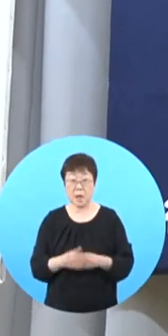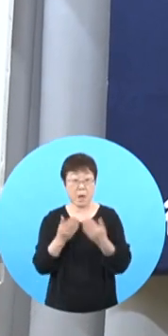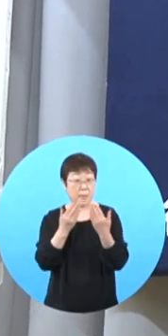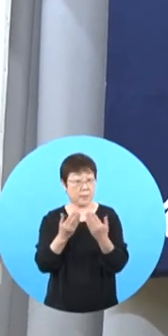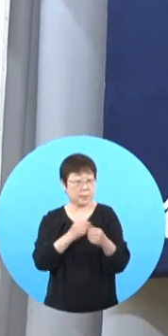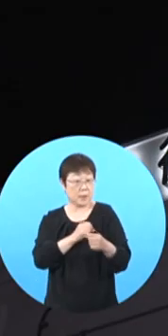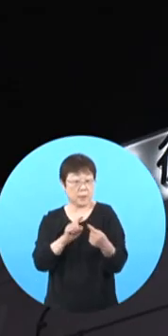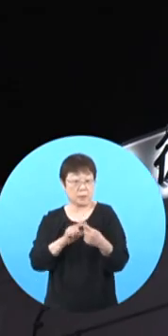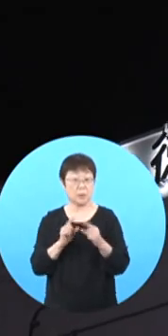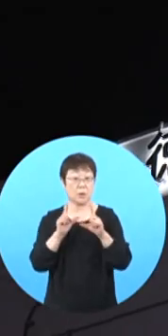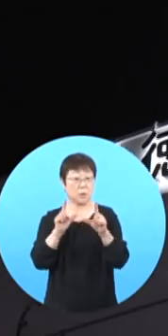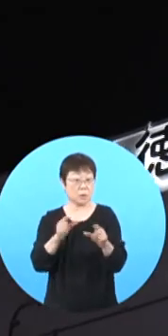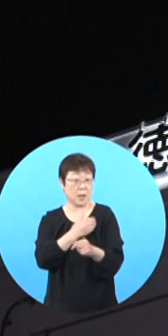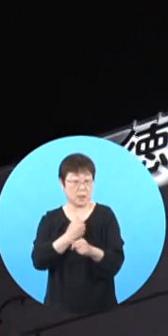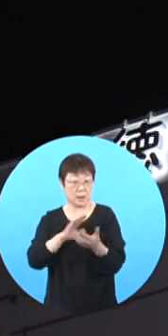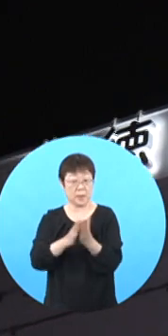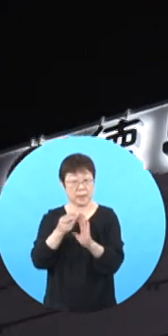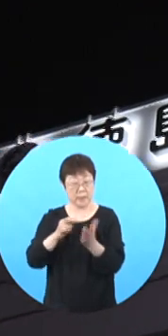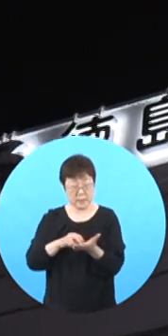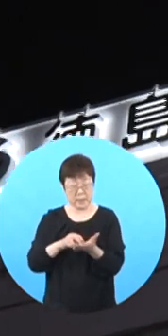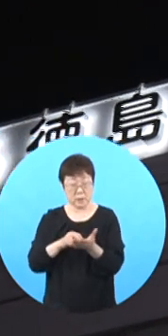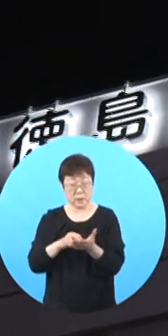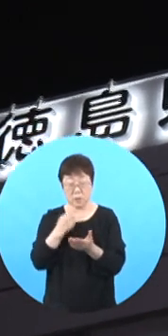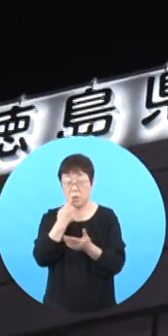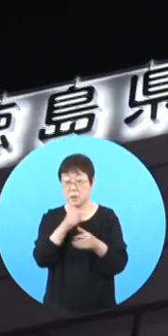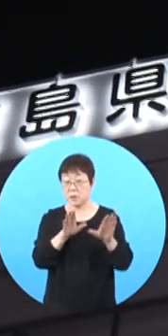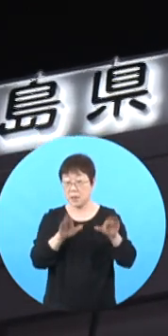学びへの意欲に応える県立白鷺